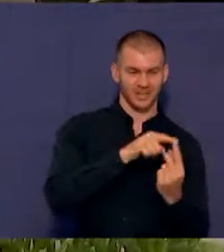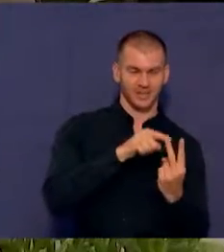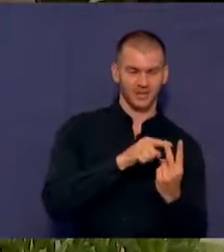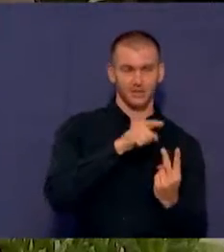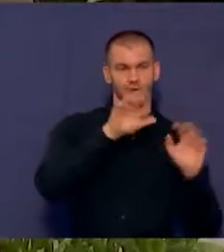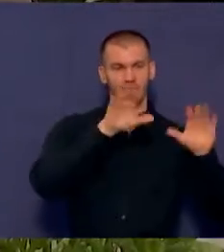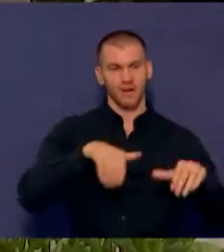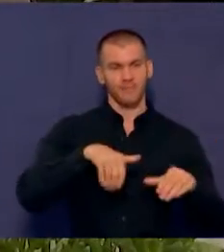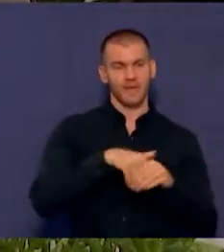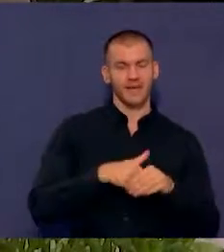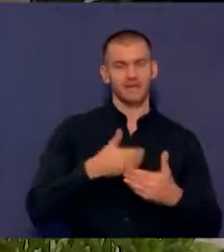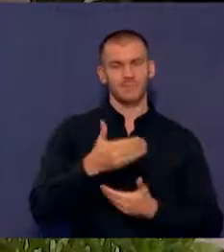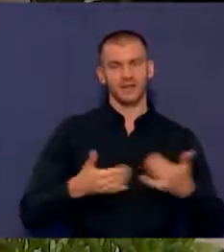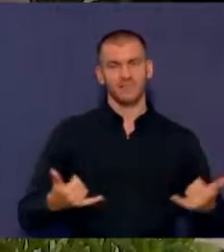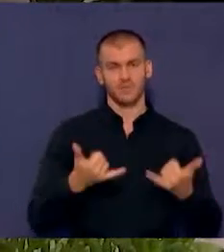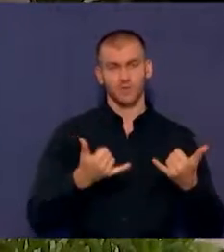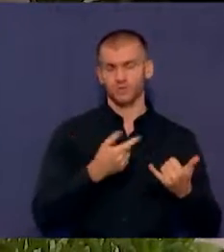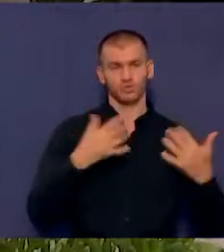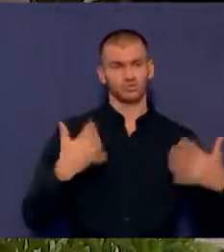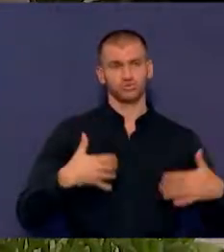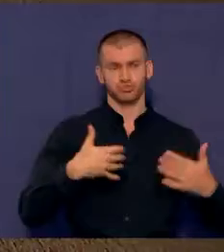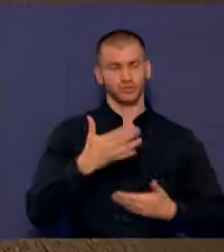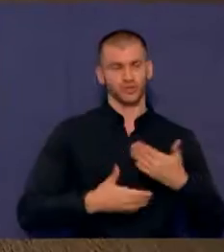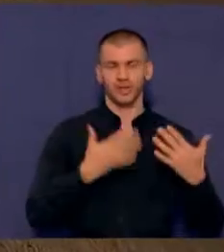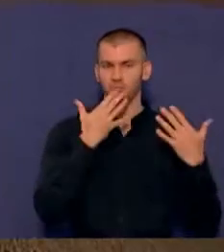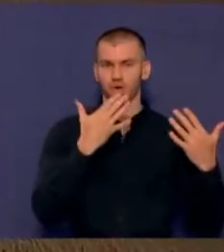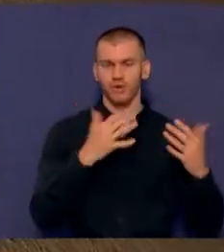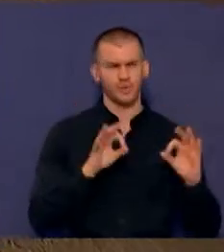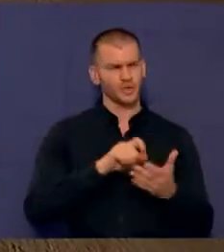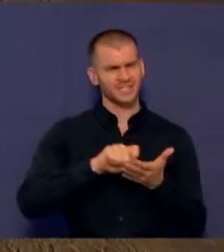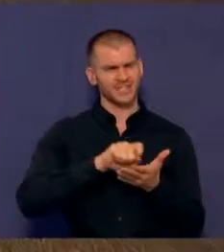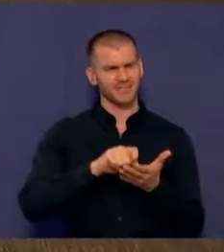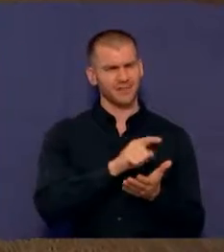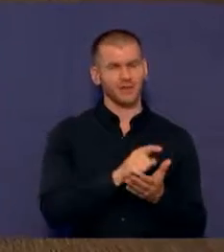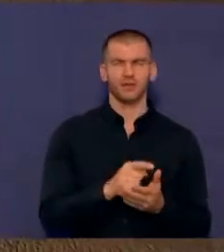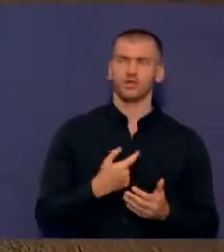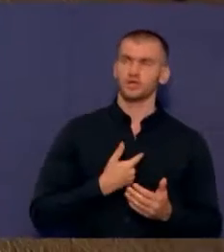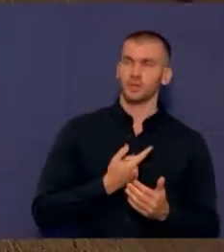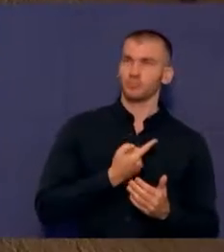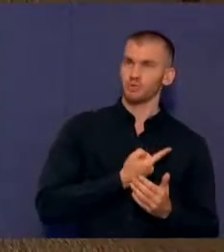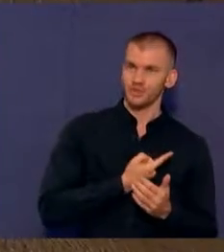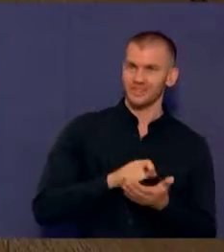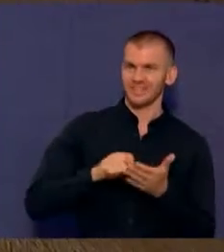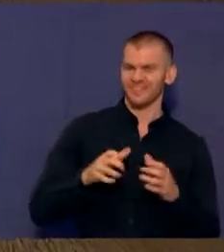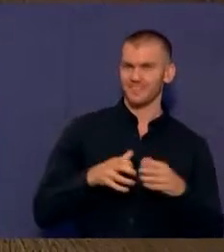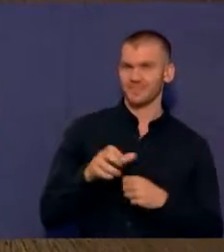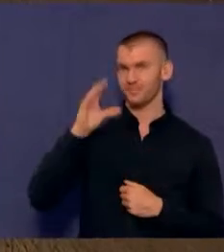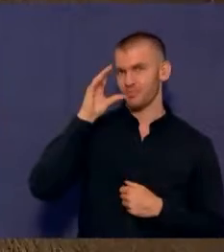varit med i Mello och blev stora hits. Men hur skriver du din musik? Alltså jag skriver faktiskt mest med den här pojken där